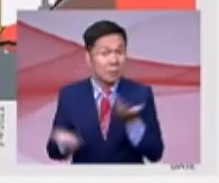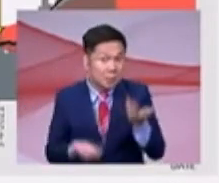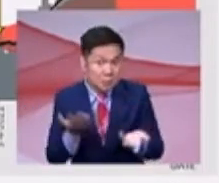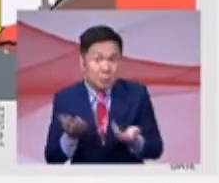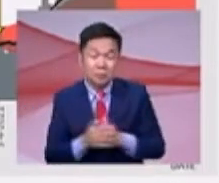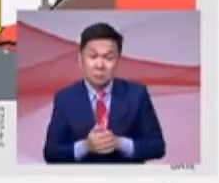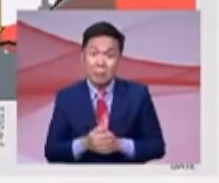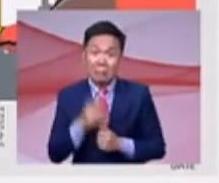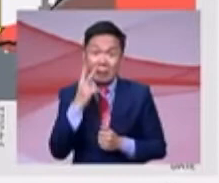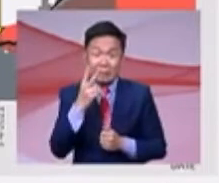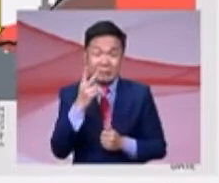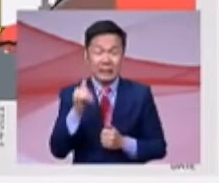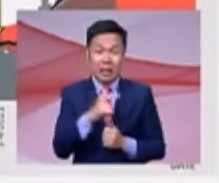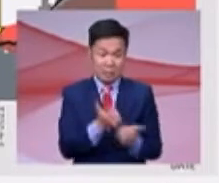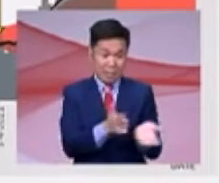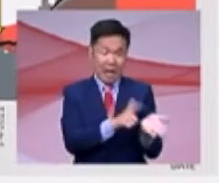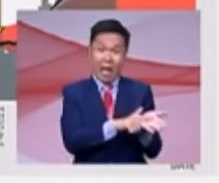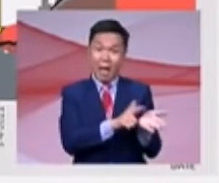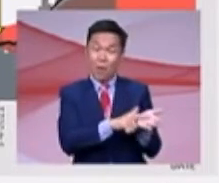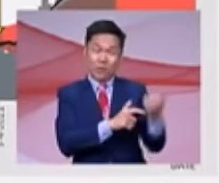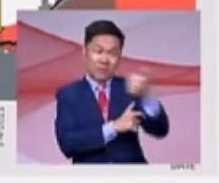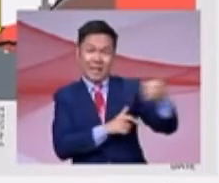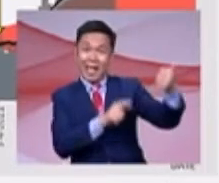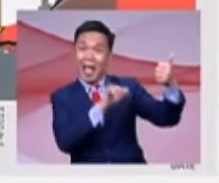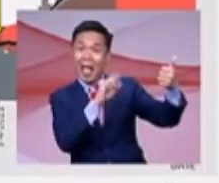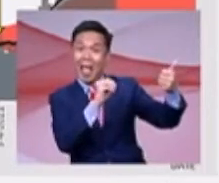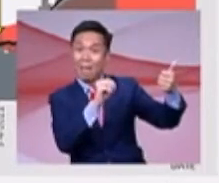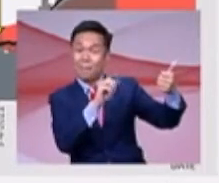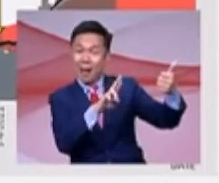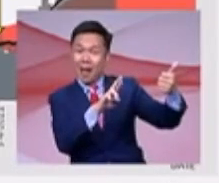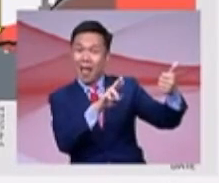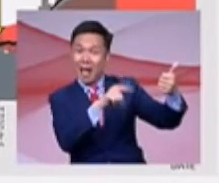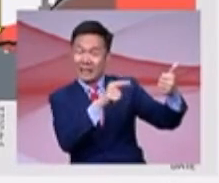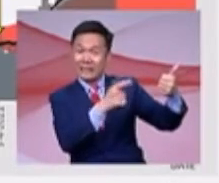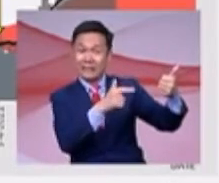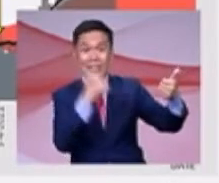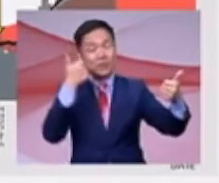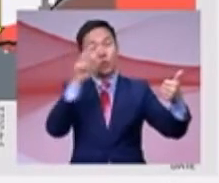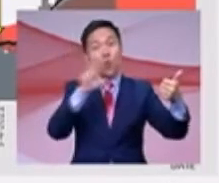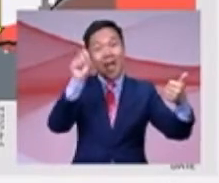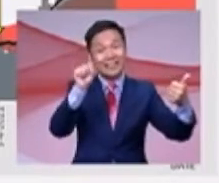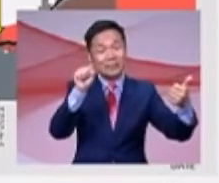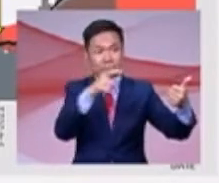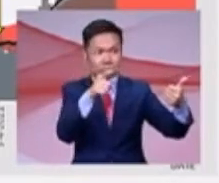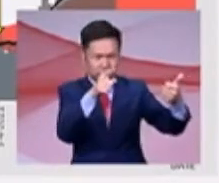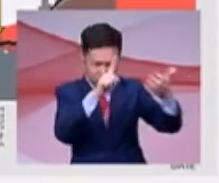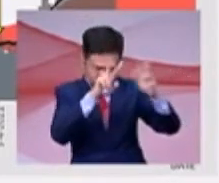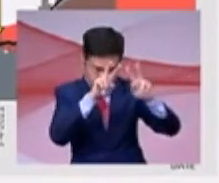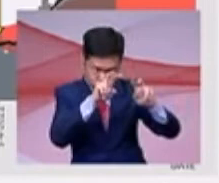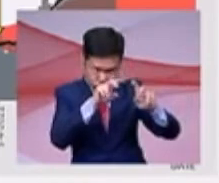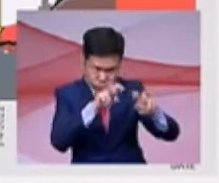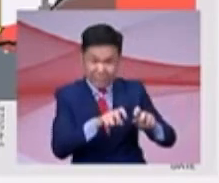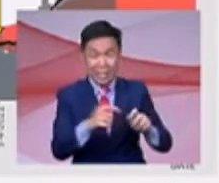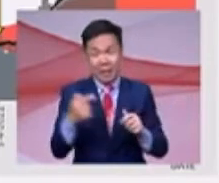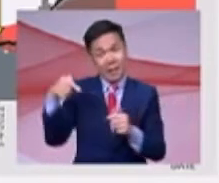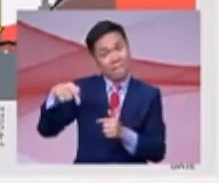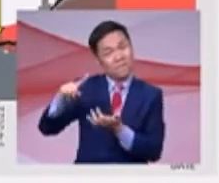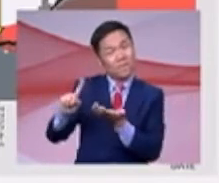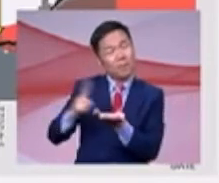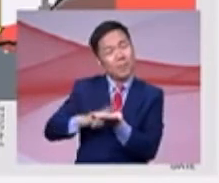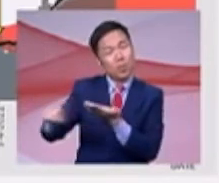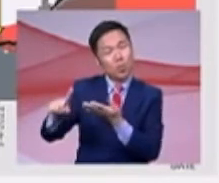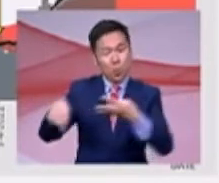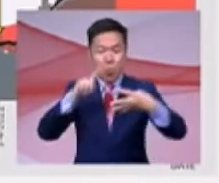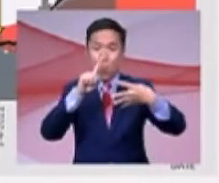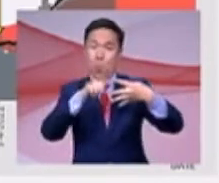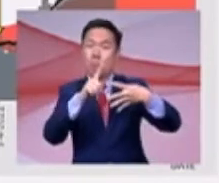Jangkaan ataupun laporan pada Institute of Health Matrix Evaluation daripada US telah menjangkakan pada minggu pertama